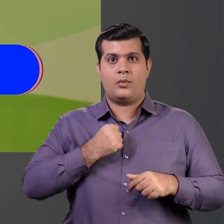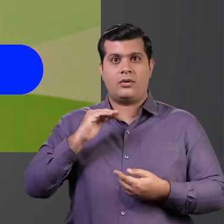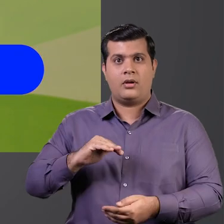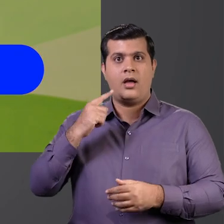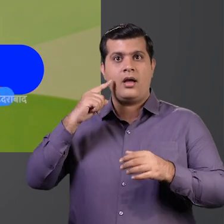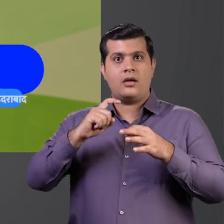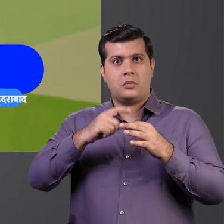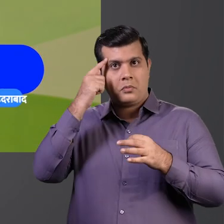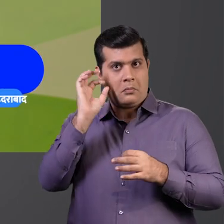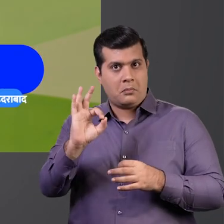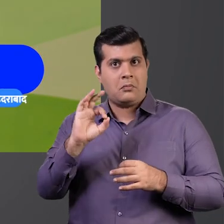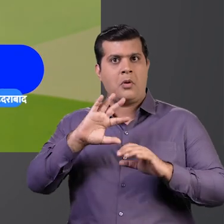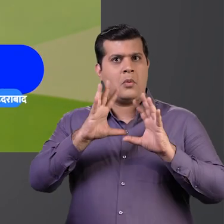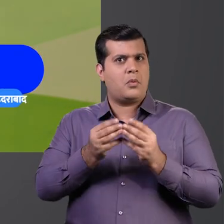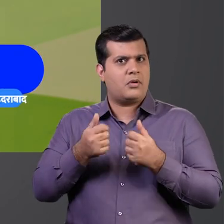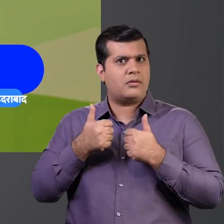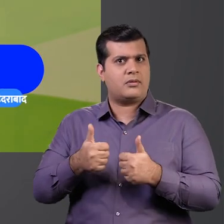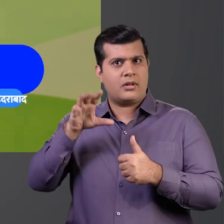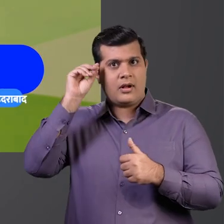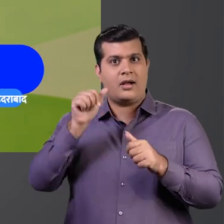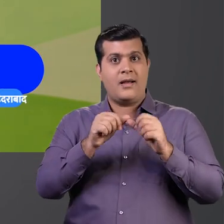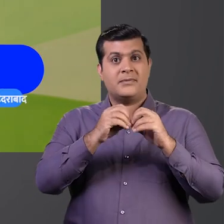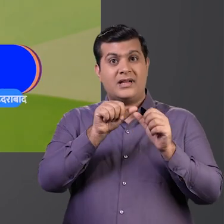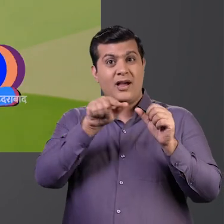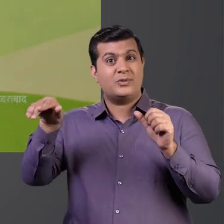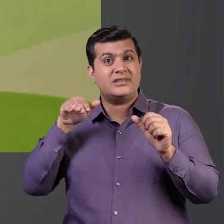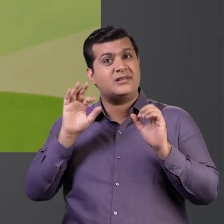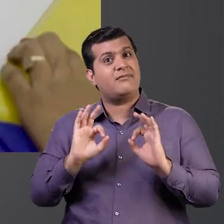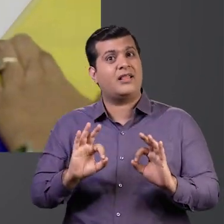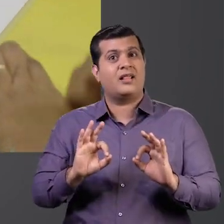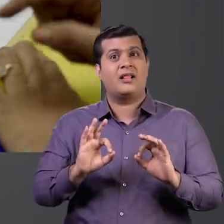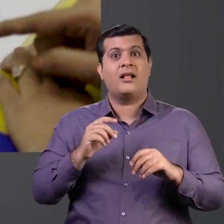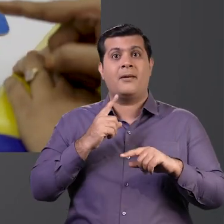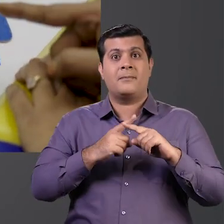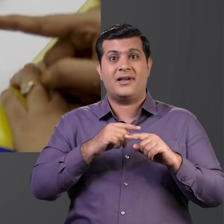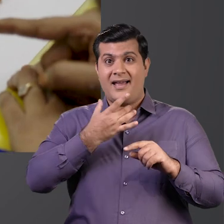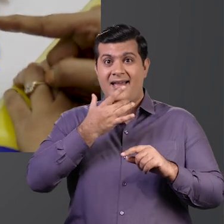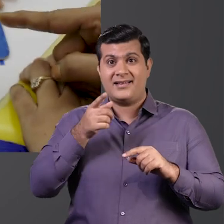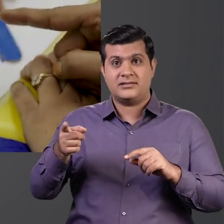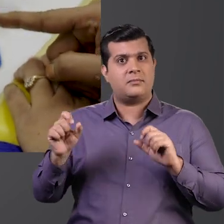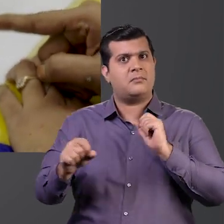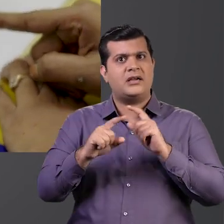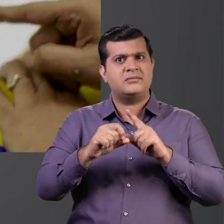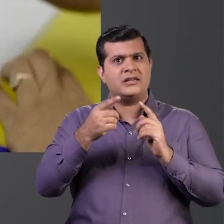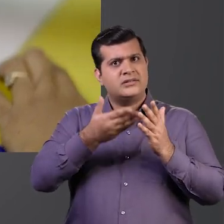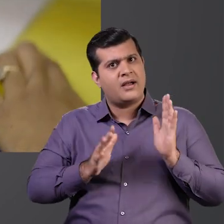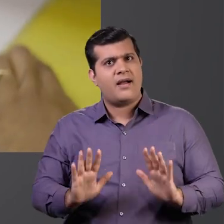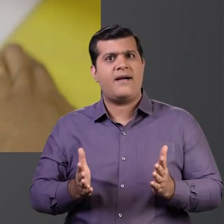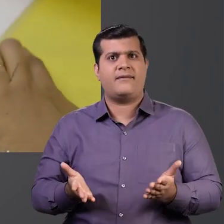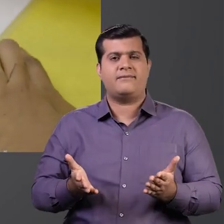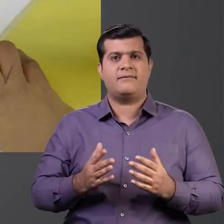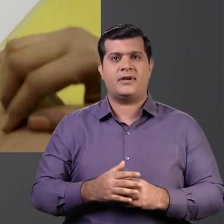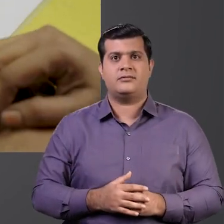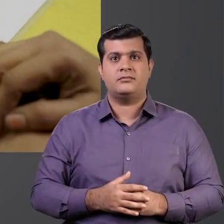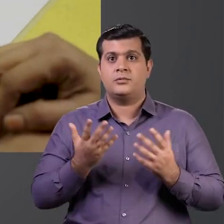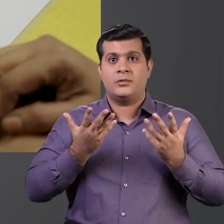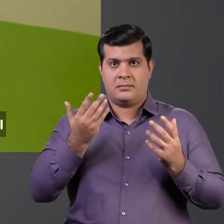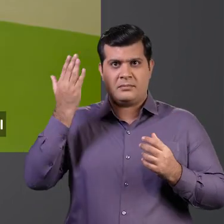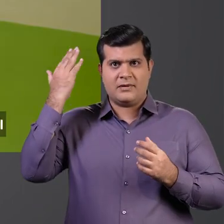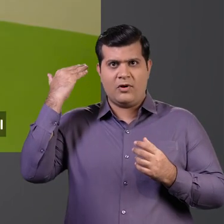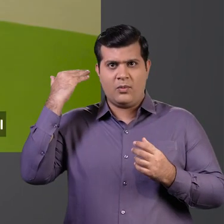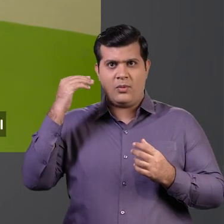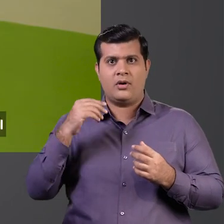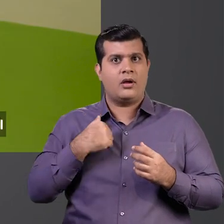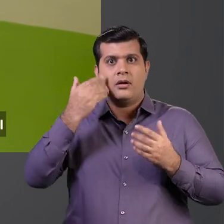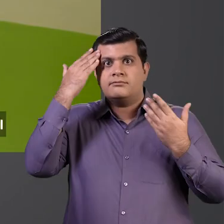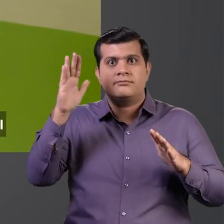कर